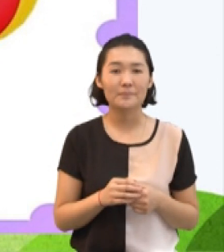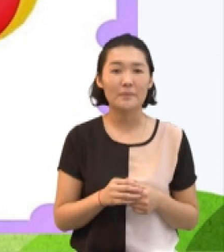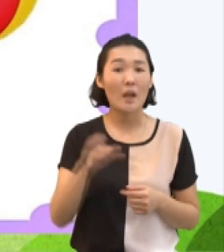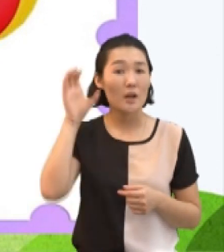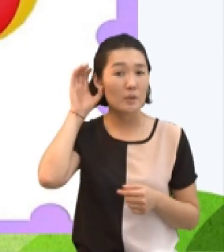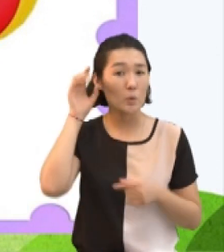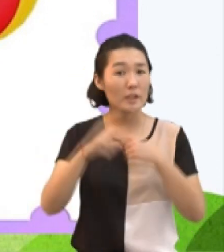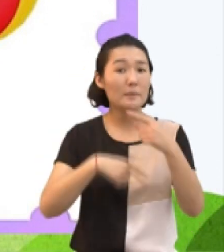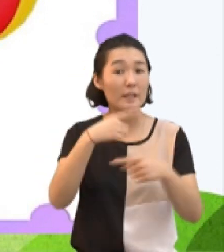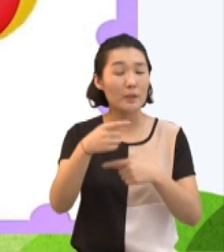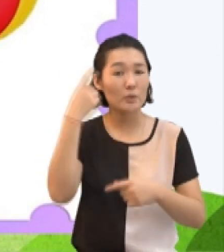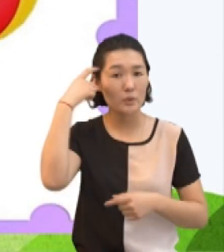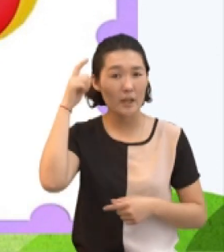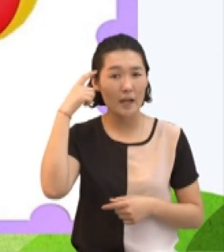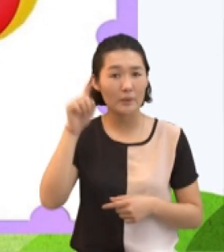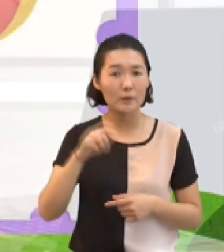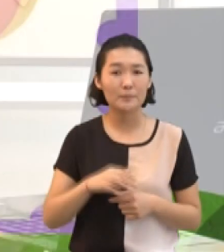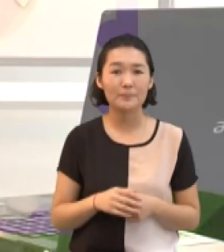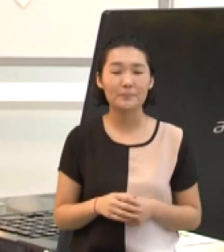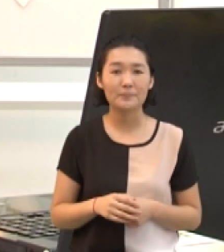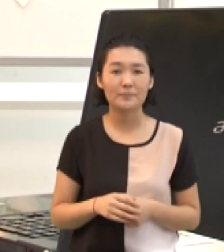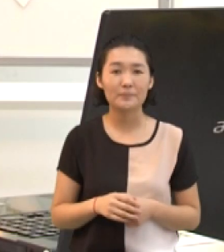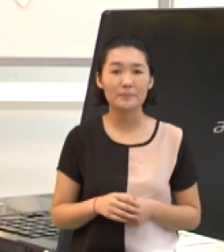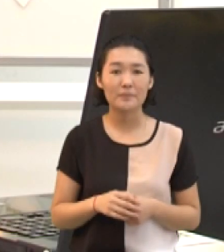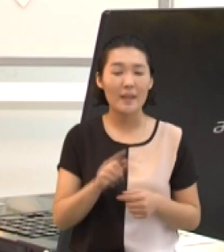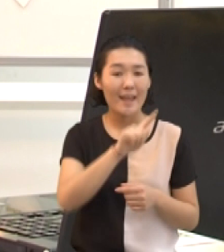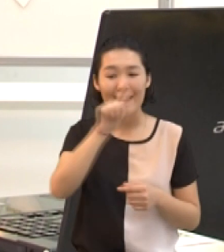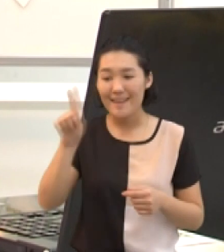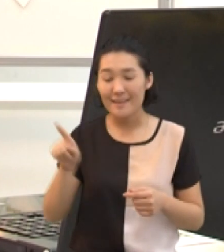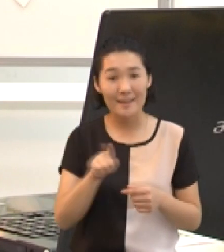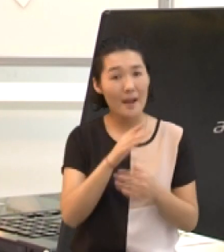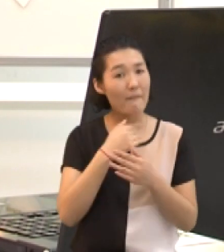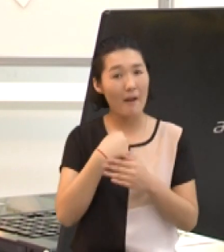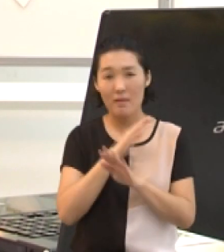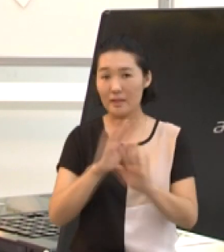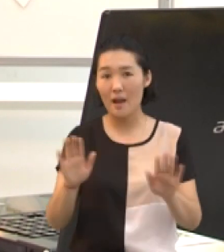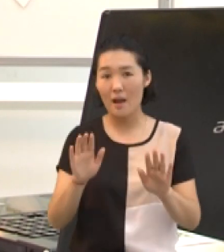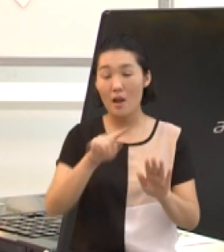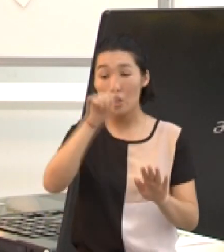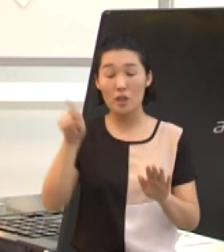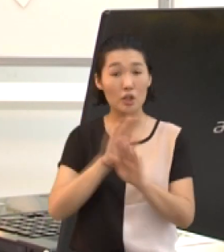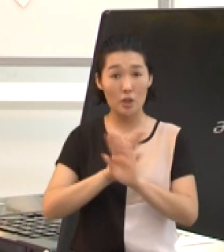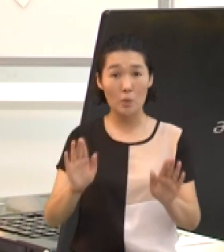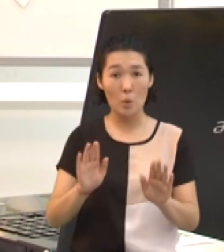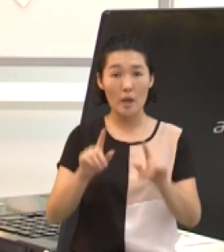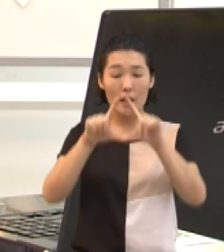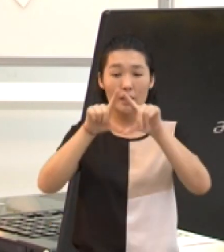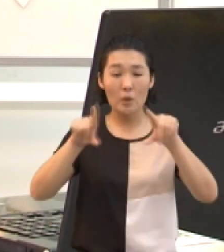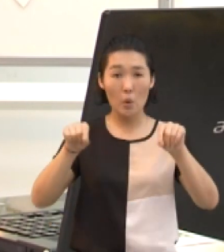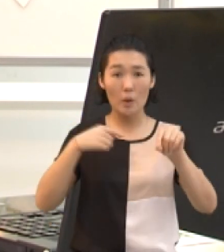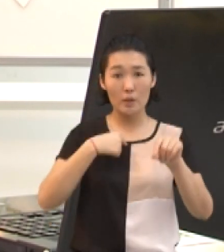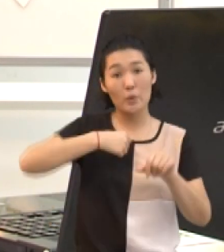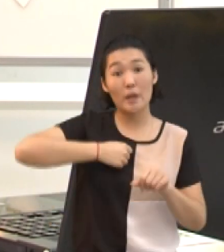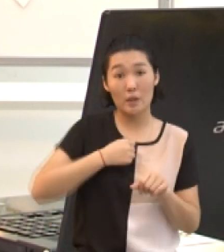Слушаем следующую загадку. Не овал я и не круг, треугольнику я друг.